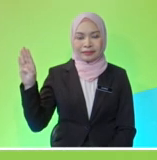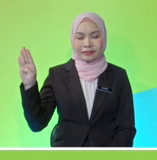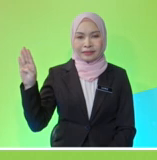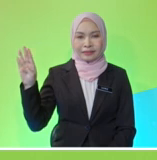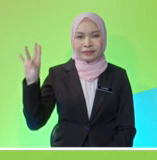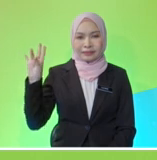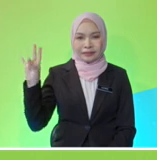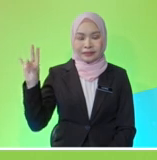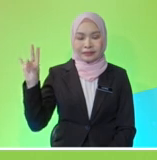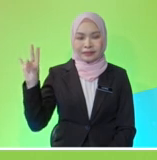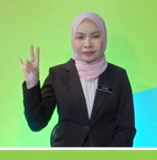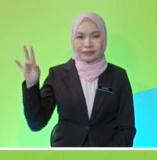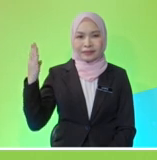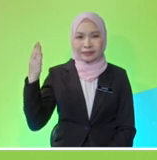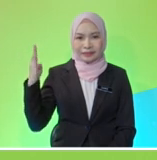Tujuh belas.